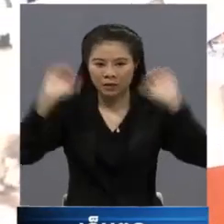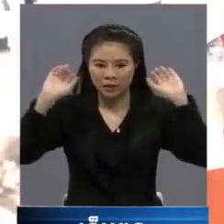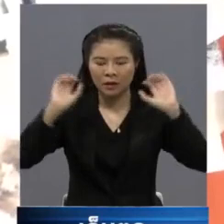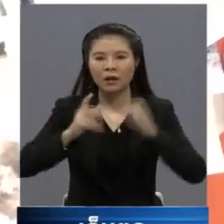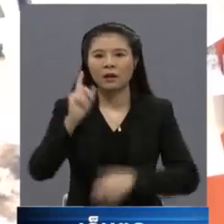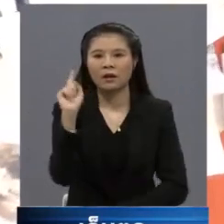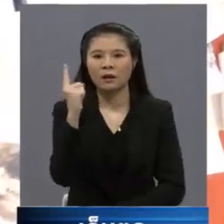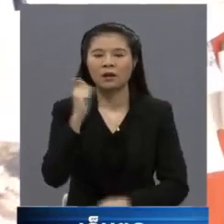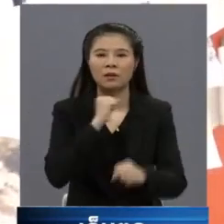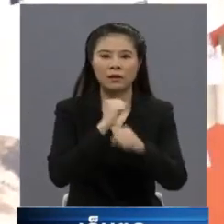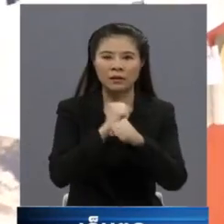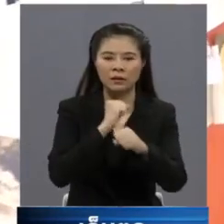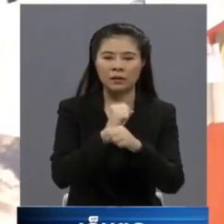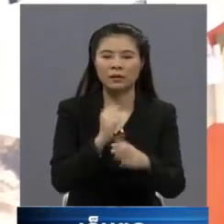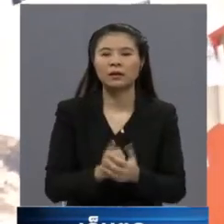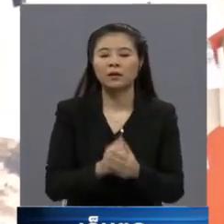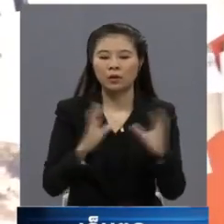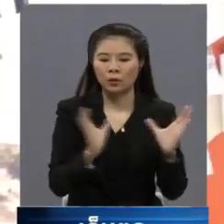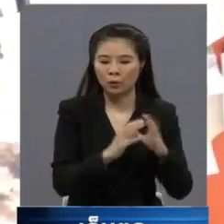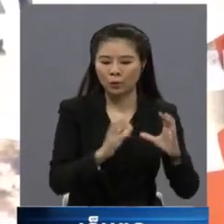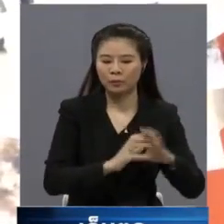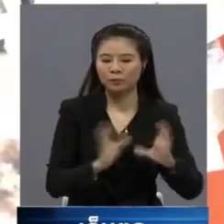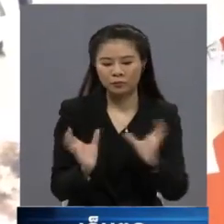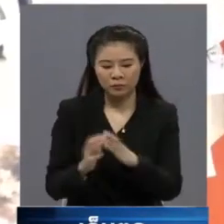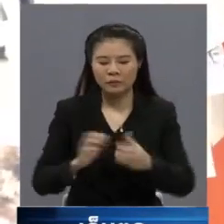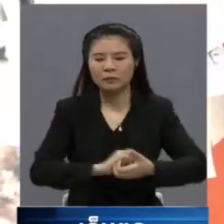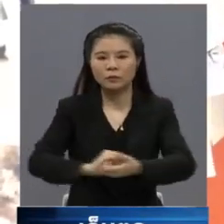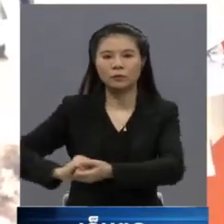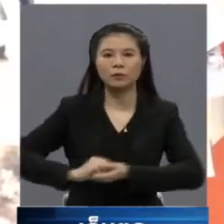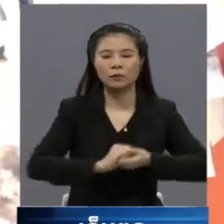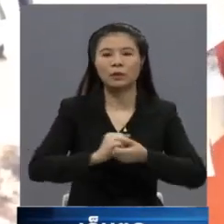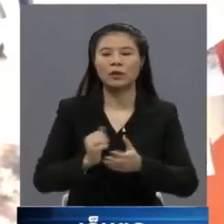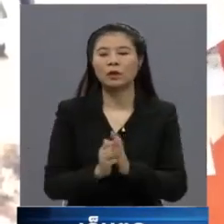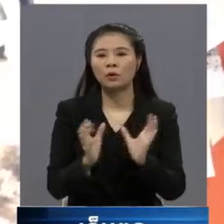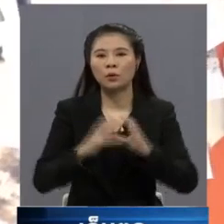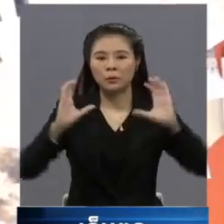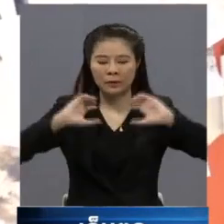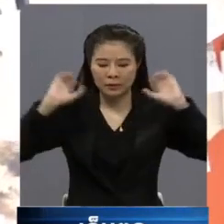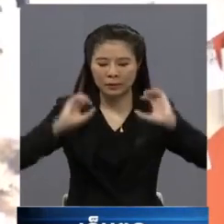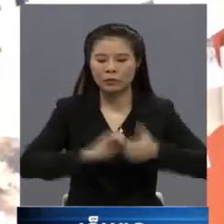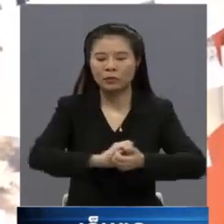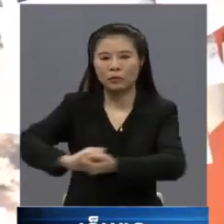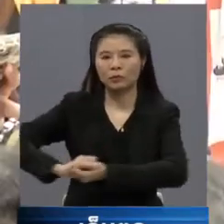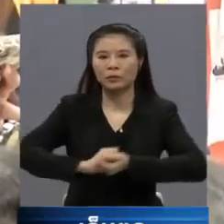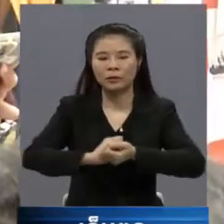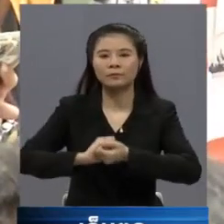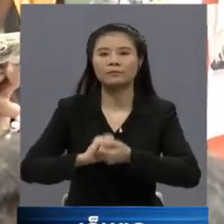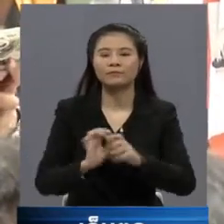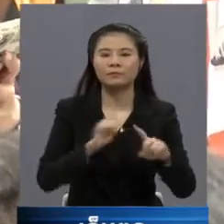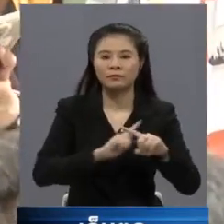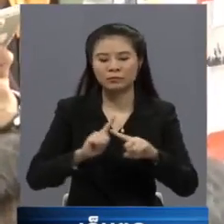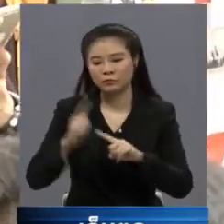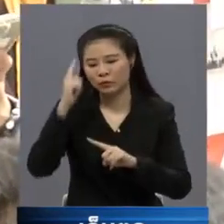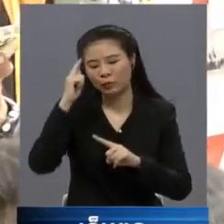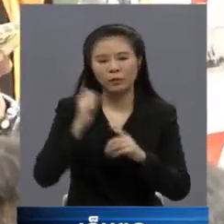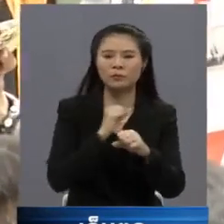จัดตั้งรัฐบาลร่วมกันยังคงเหนียวแน่นนะครับในการพูดคุยกับพรรคร่วมเชื่อว่าการจัดตั้งร่วมกันระหว่างเพื่อไทยกับก้าวไกลจะประสบความส